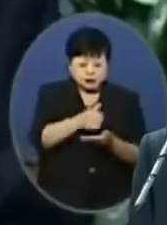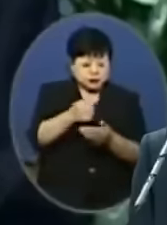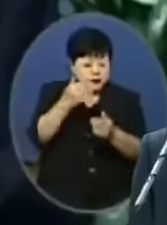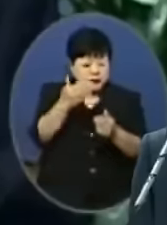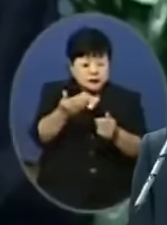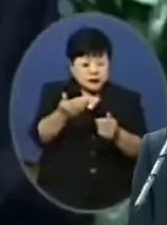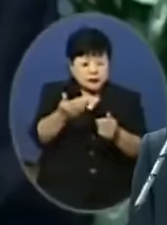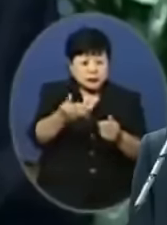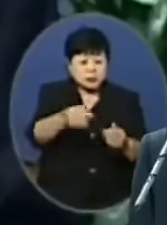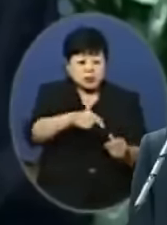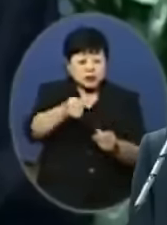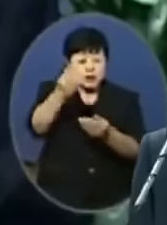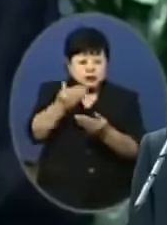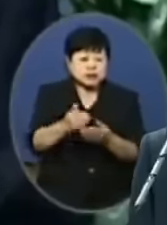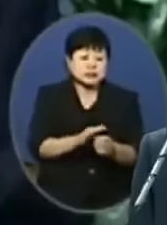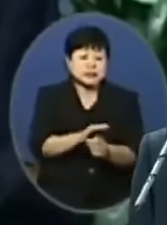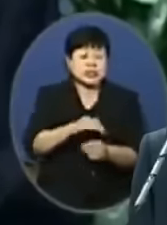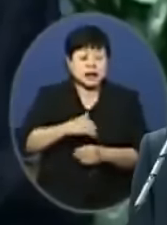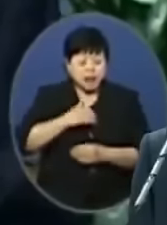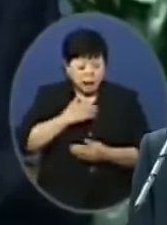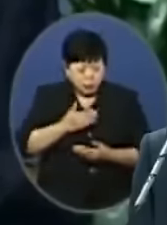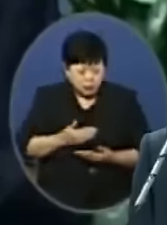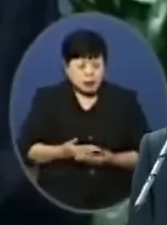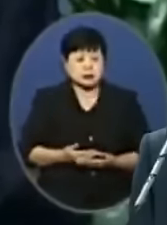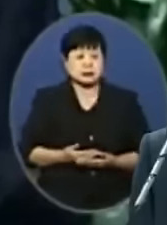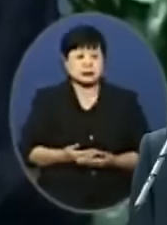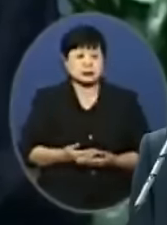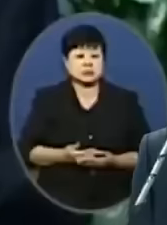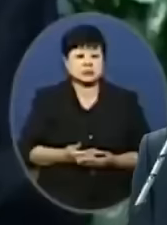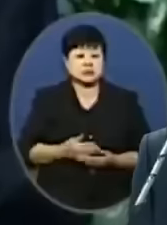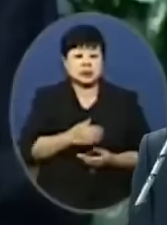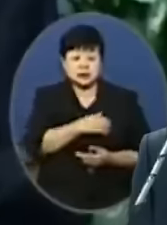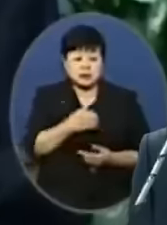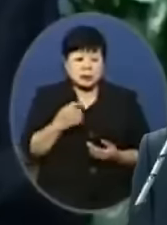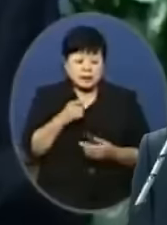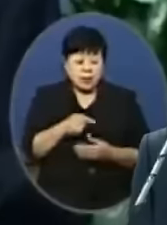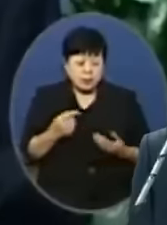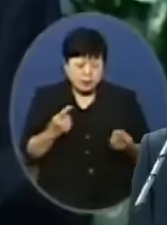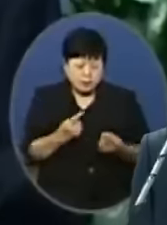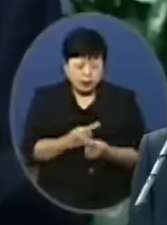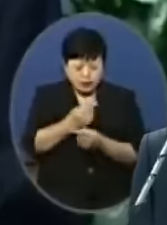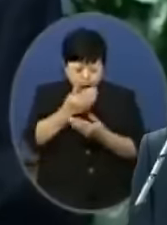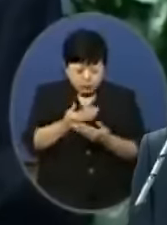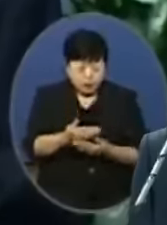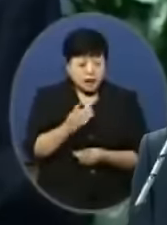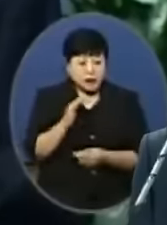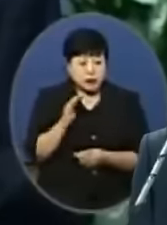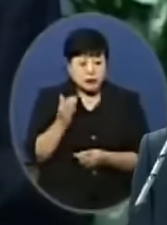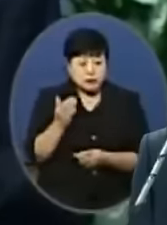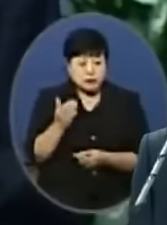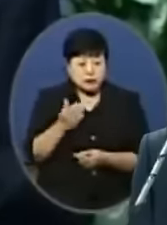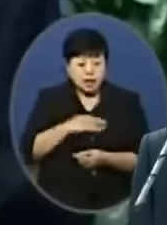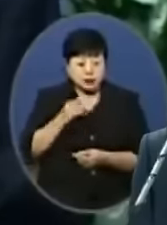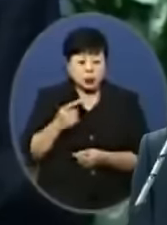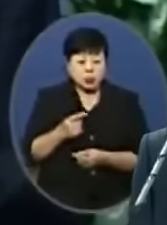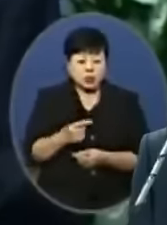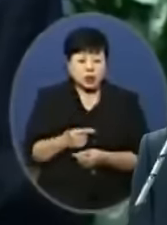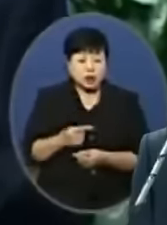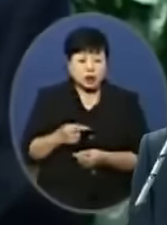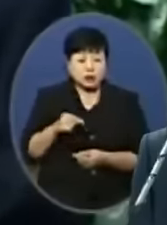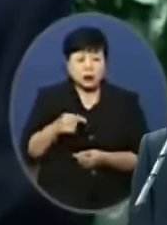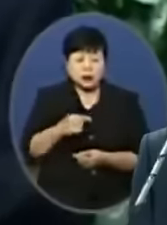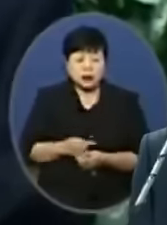주님께서 건져주신 그 사랑에 감동해서 그것이 충분히 마음을 변화시켜도 마음이 있는 것입니다. 나도 너를 정죄하지